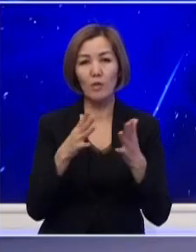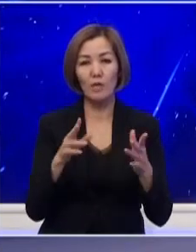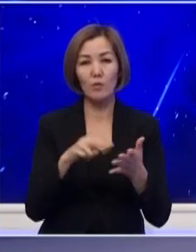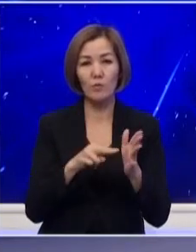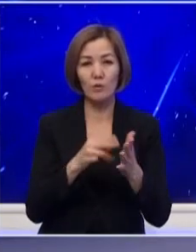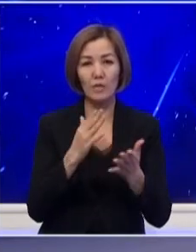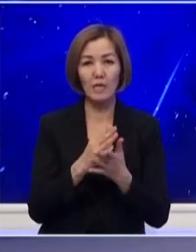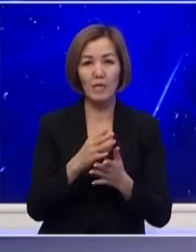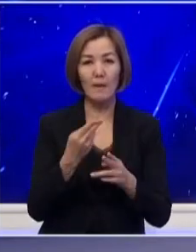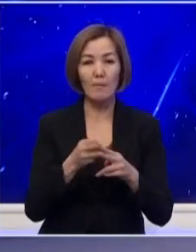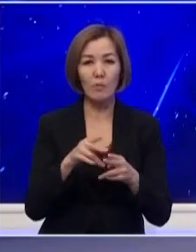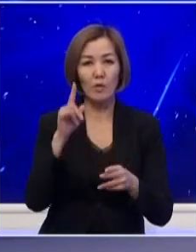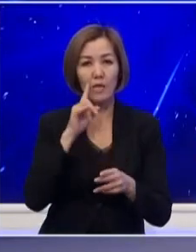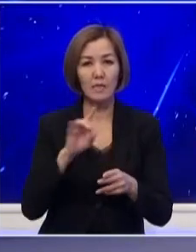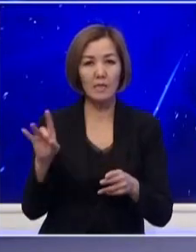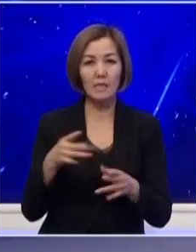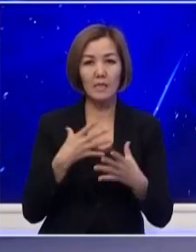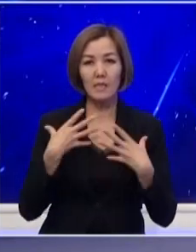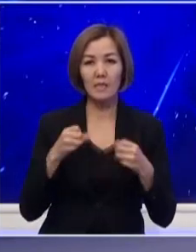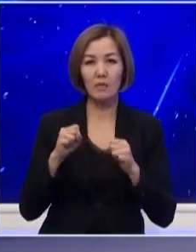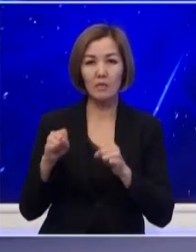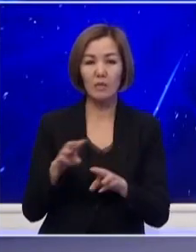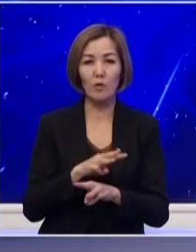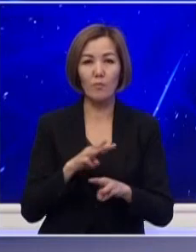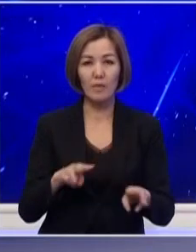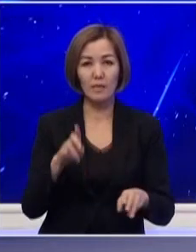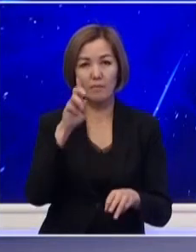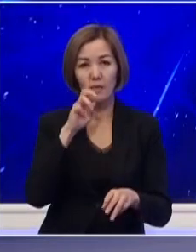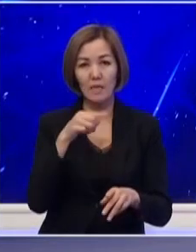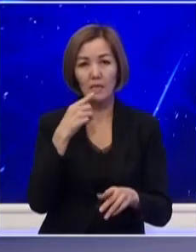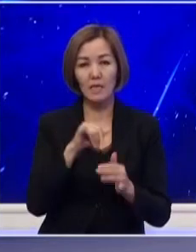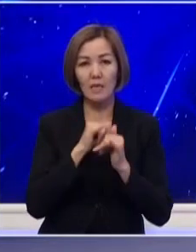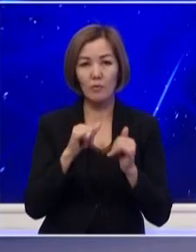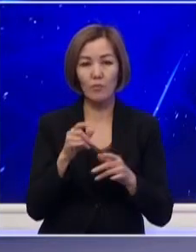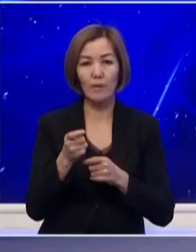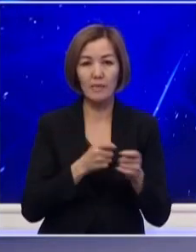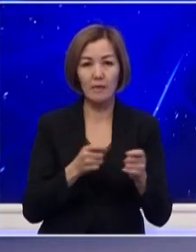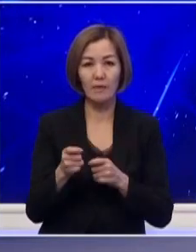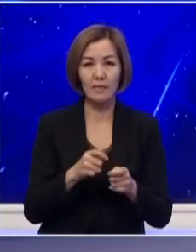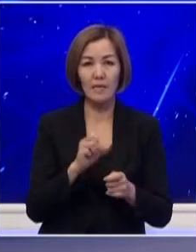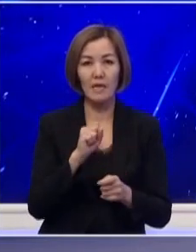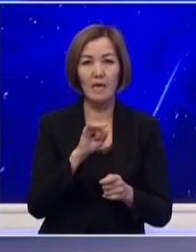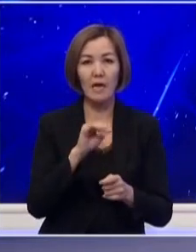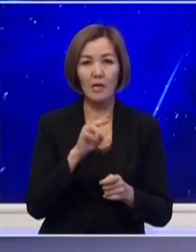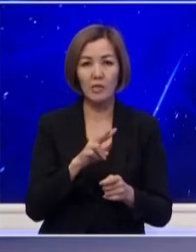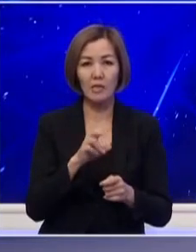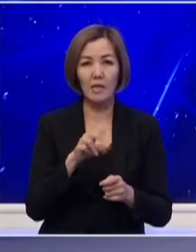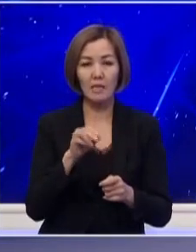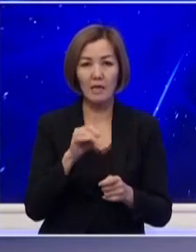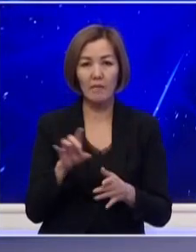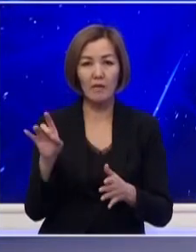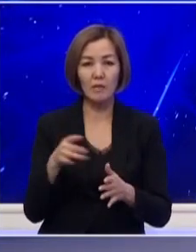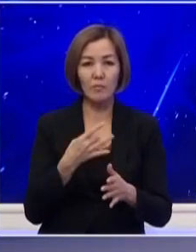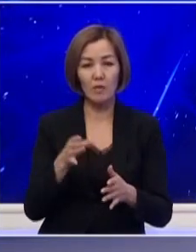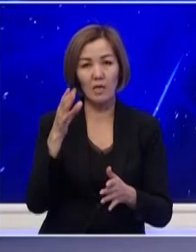көзделеді. Бұл туралы Қазақстан Республикасы денсаулық сақтау министрлігі мемлекеттік тілді дамыту басқармасының басшысы Айжан